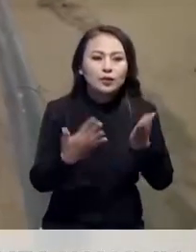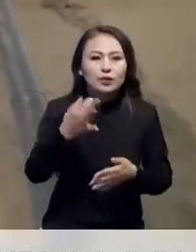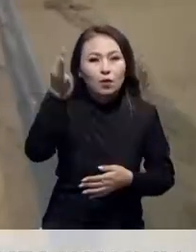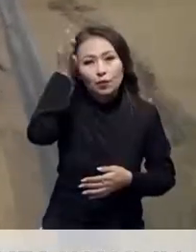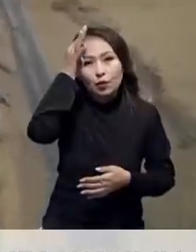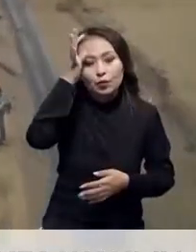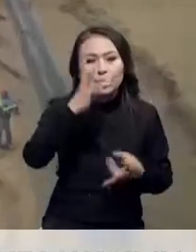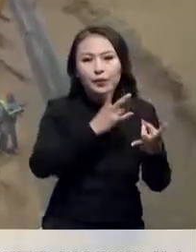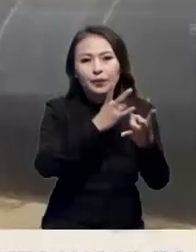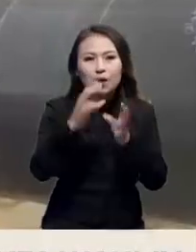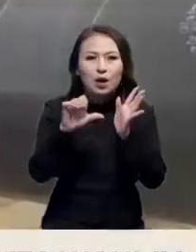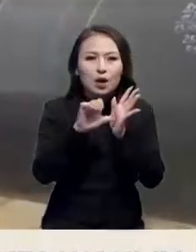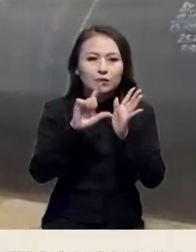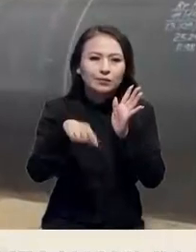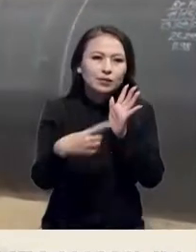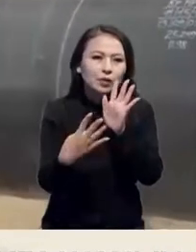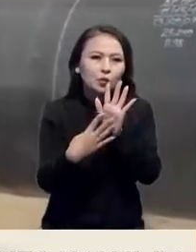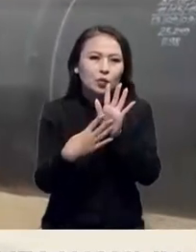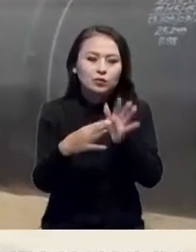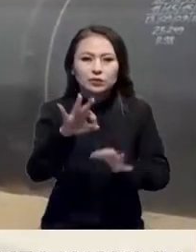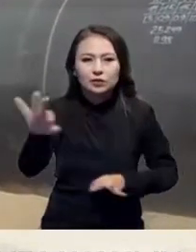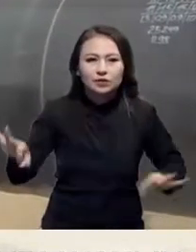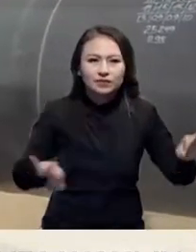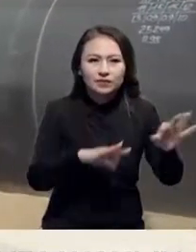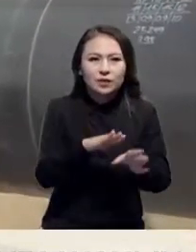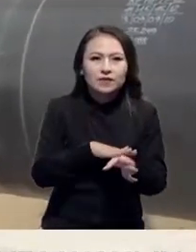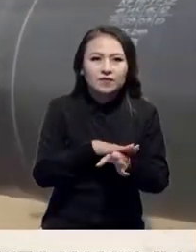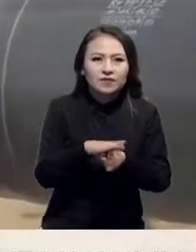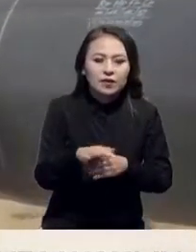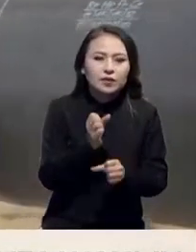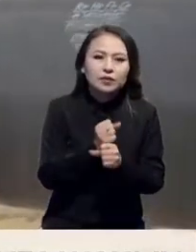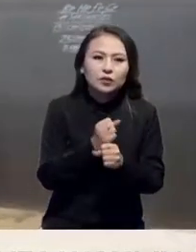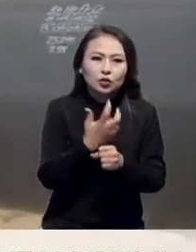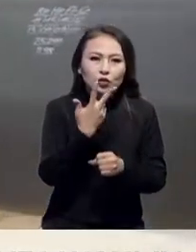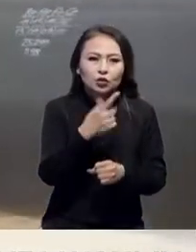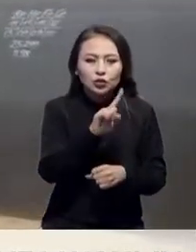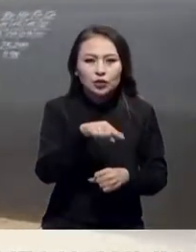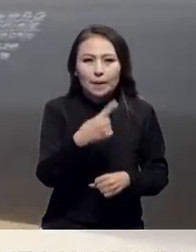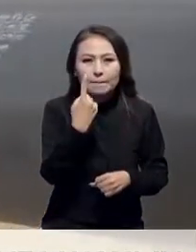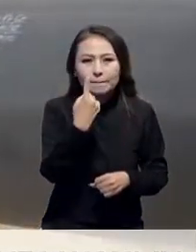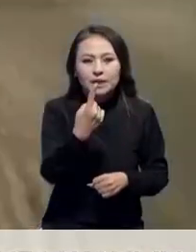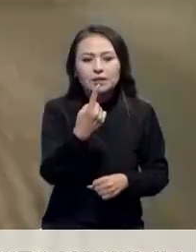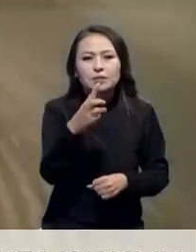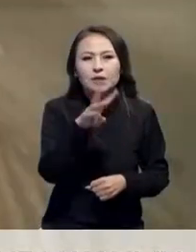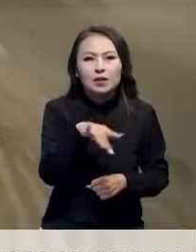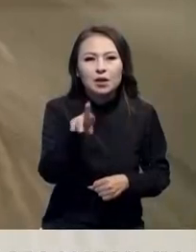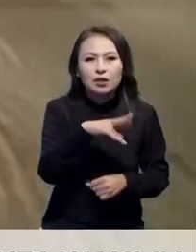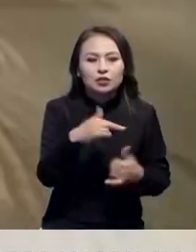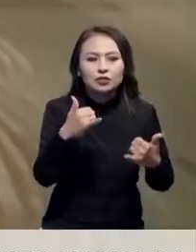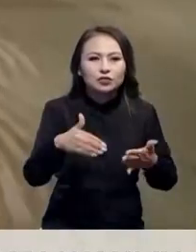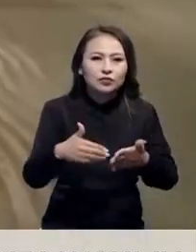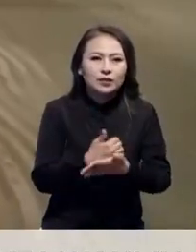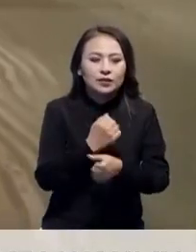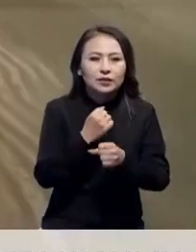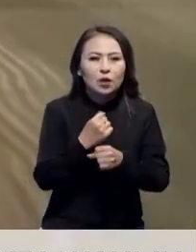жалпы қажеттілік 6,9 миллиард текше метрге жетіп отыр. Ал қолданыстағы магистральды құбыр 3,1 миллиард текше метр газ өткізе алады. Жаңа желі іске